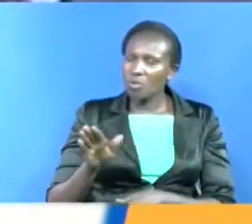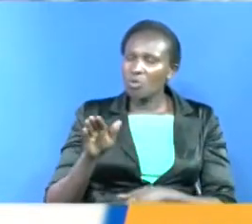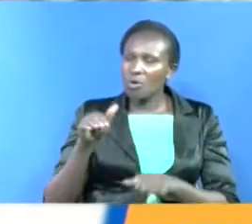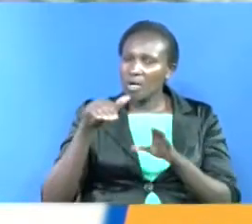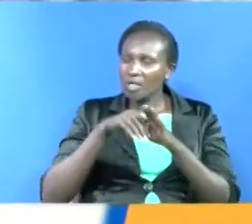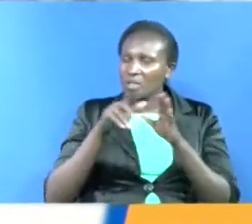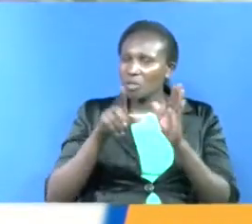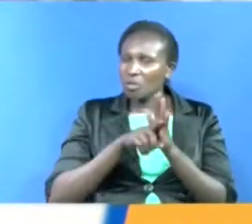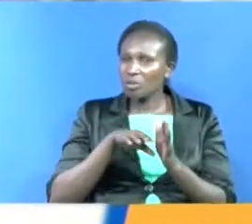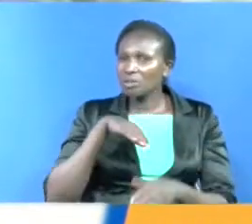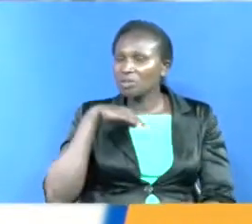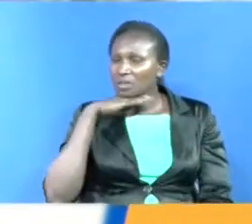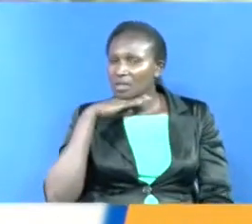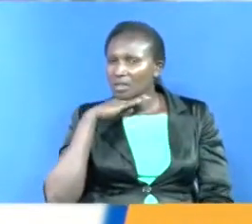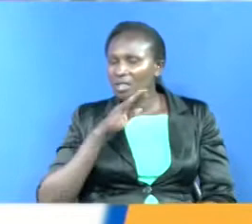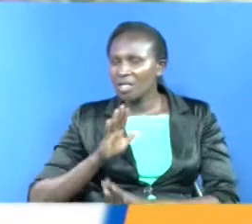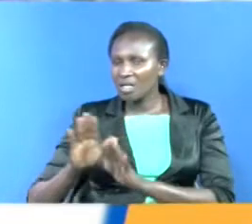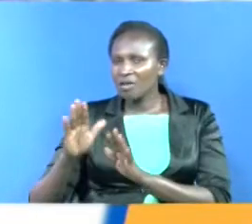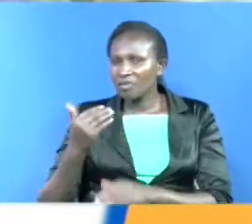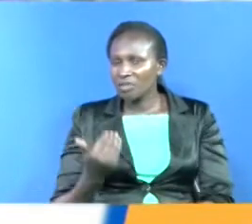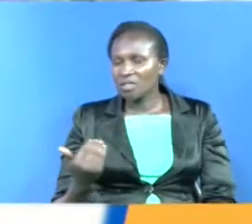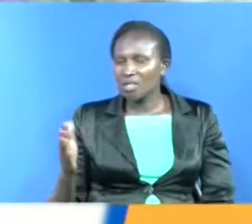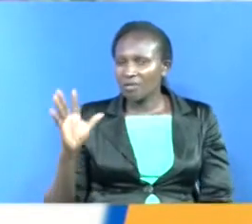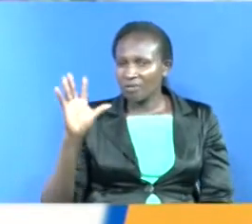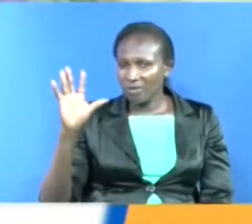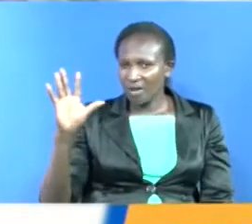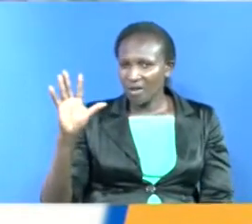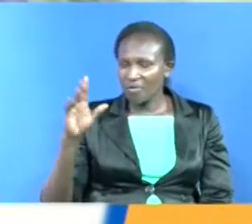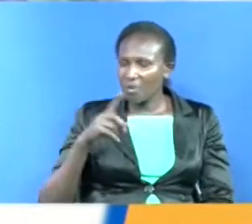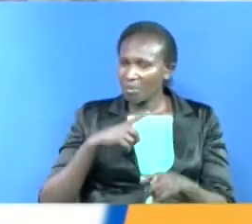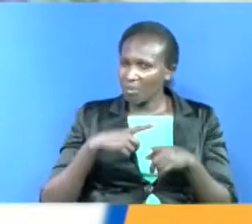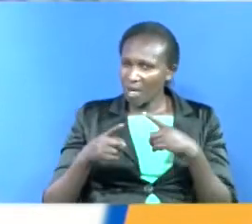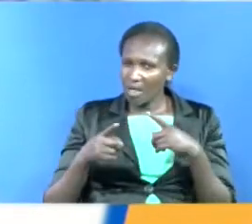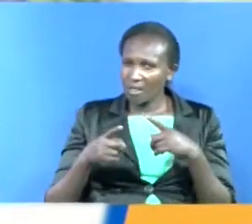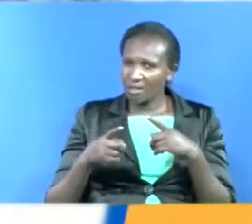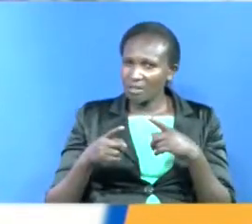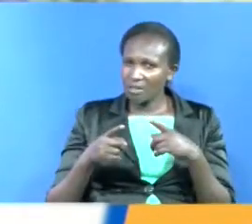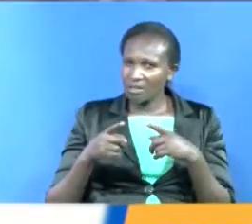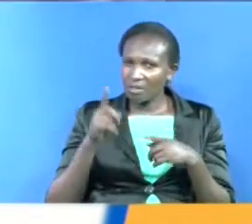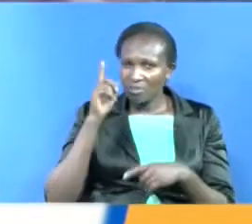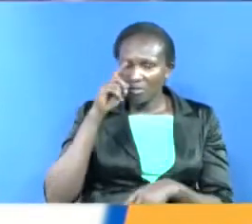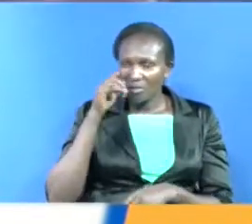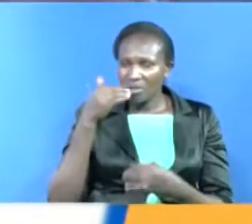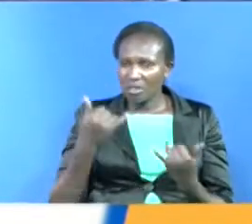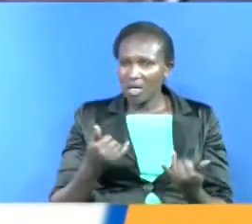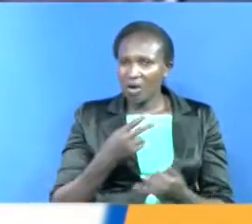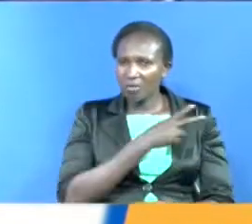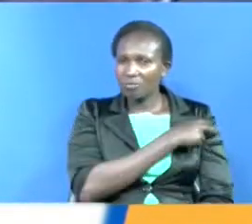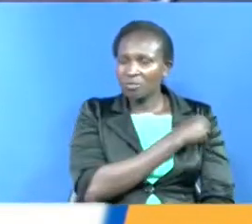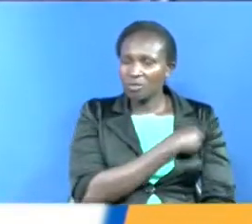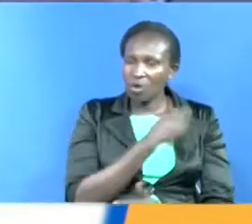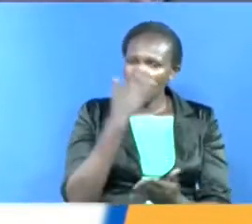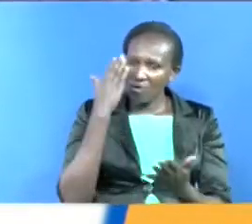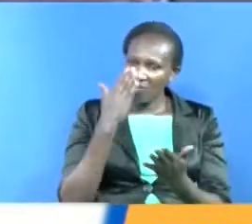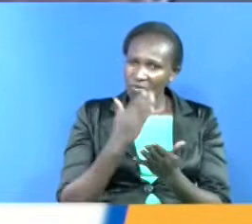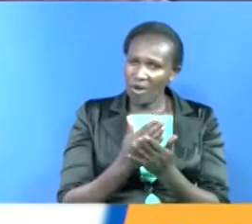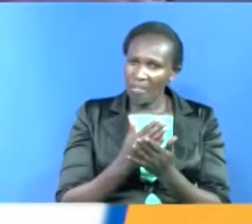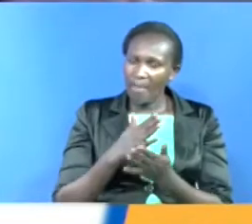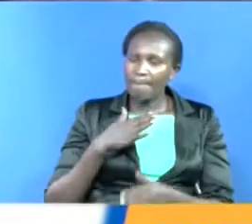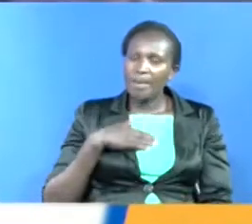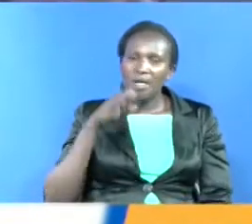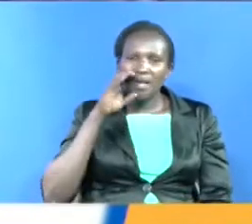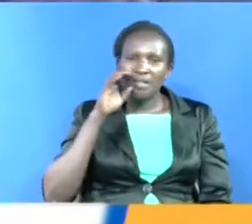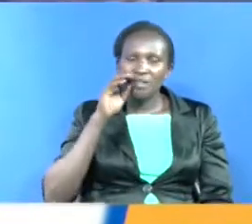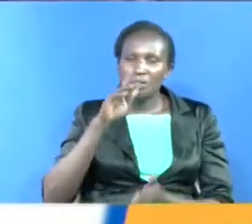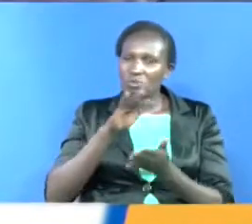amekufa, ameniachia watoto watano. Lakini kufikia saa hii madaktari wameconfirm huyo kazini yangu hakunywa